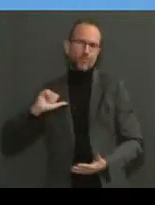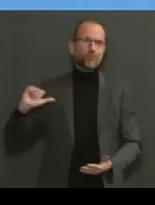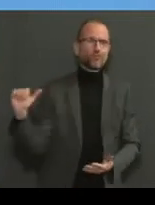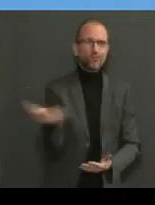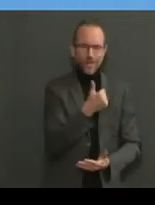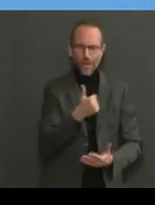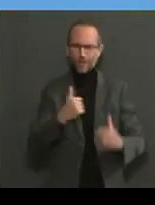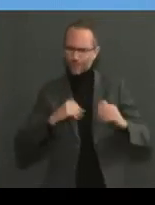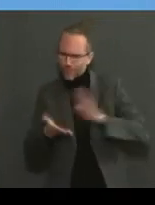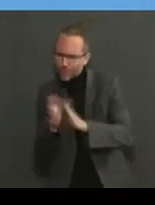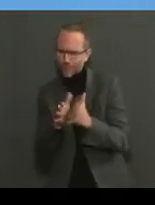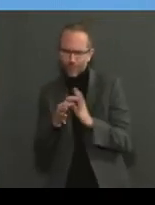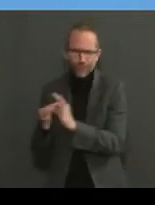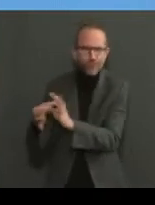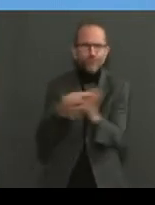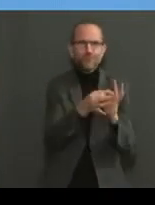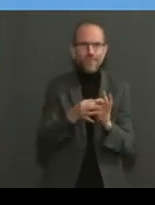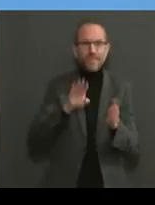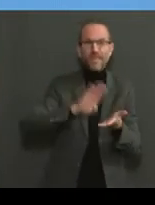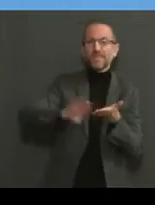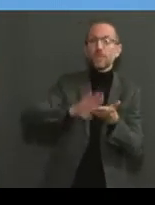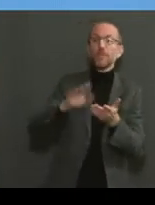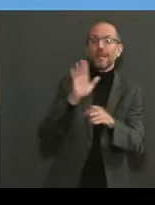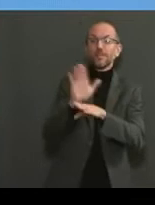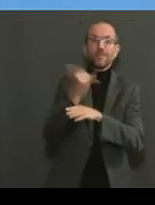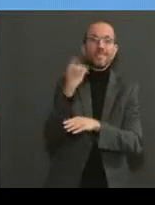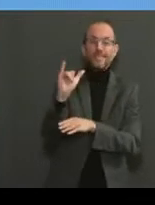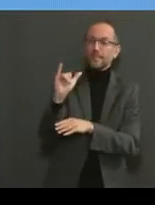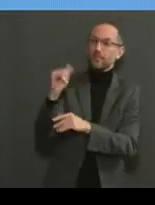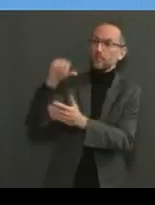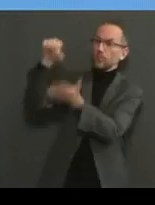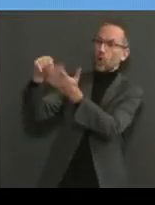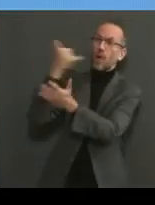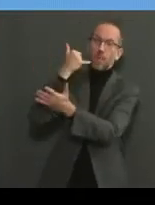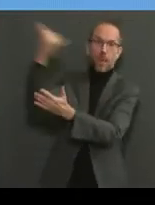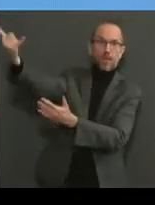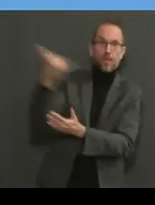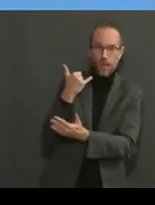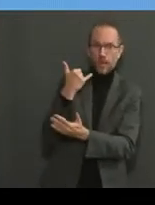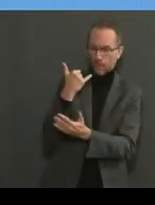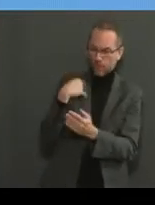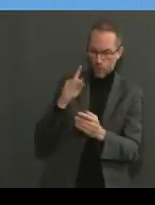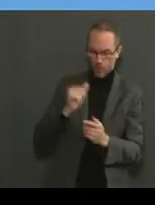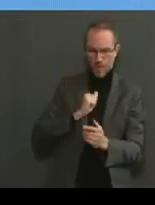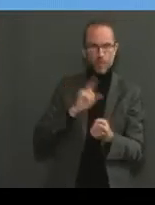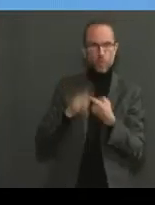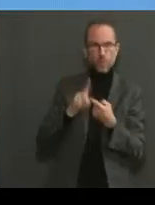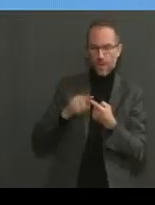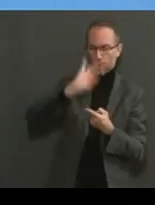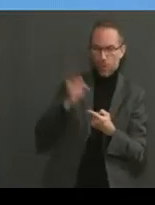en transmettant systématiquement tous vos contacts lorsqu'un agent de notre centre d'appel vous